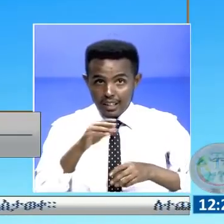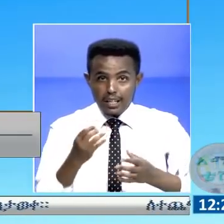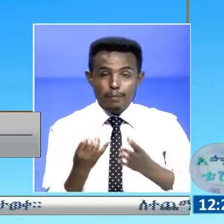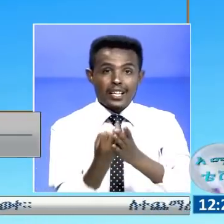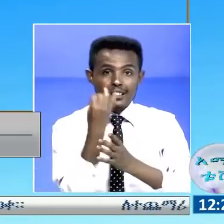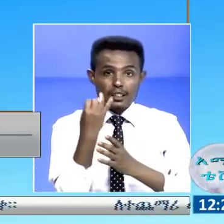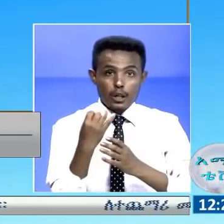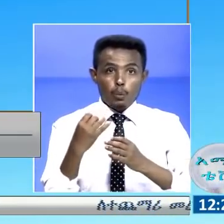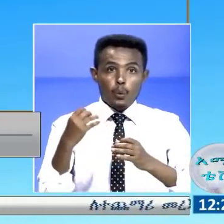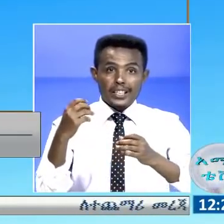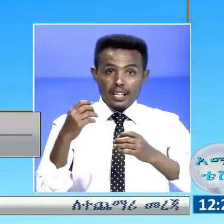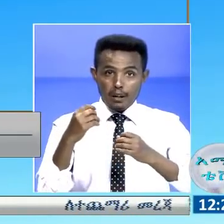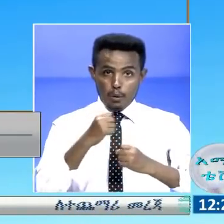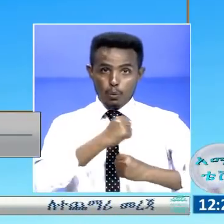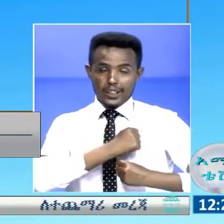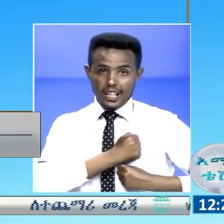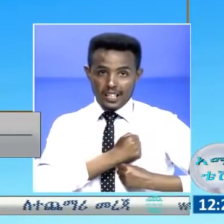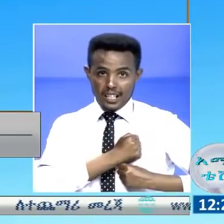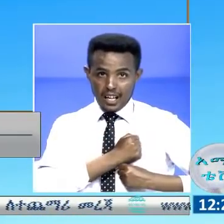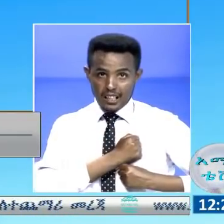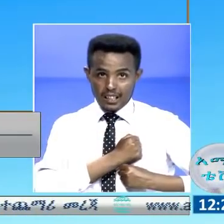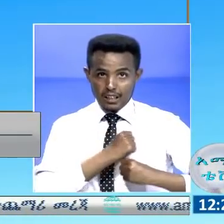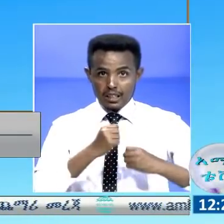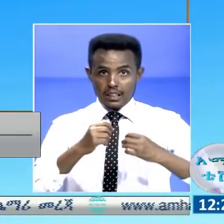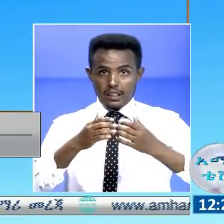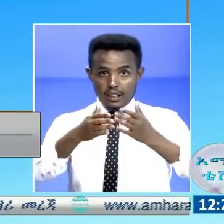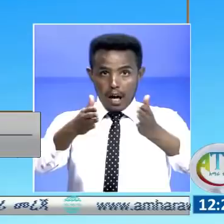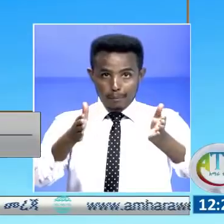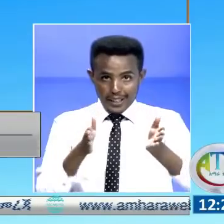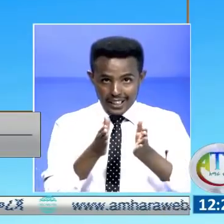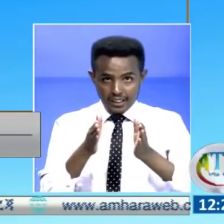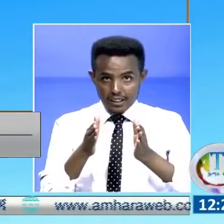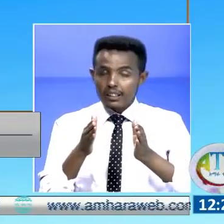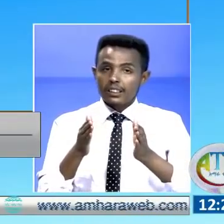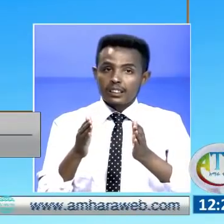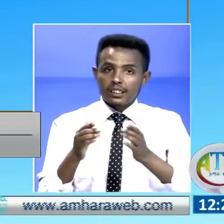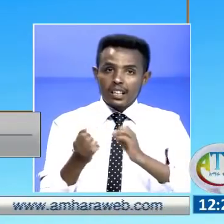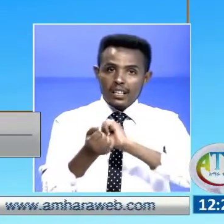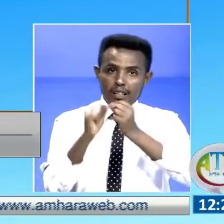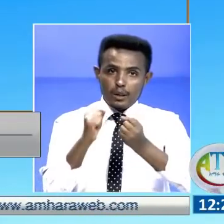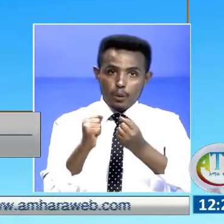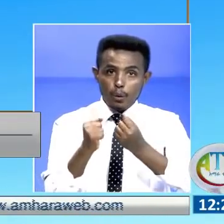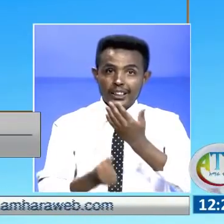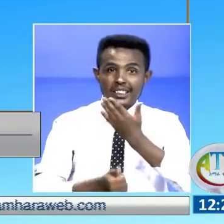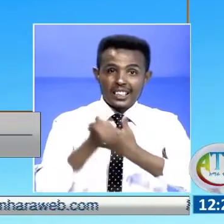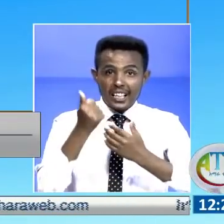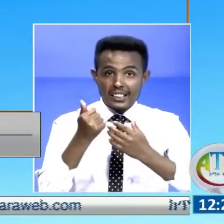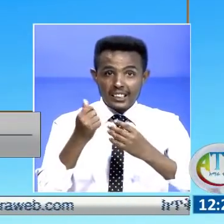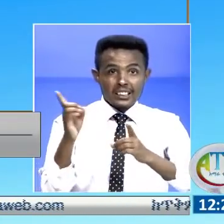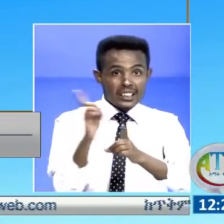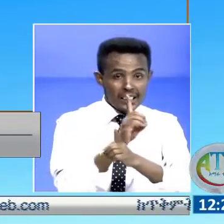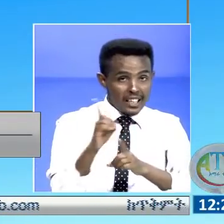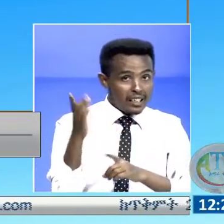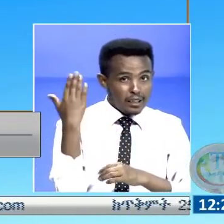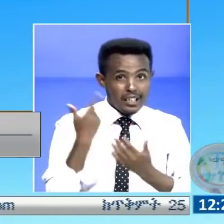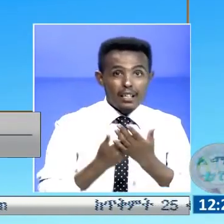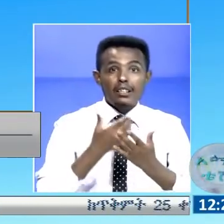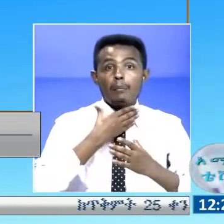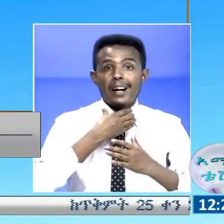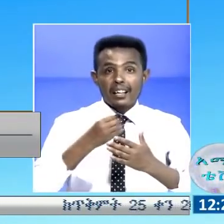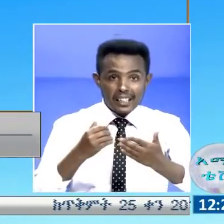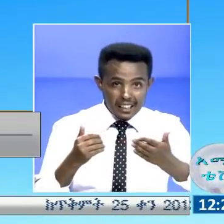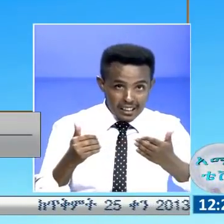የሜካናይዝድ የእርሻ ልማት ወደ ወታደራዊ ካምፕነት ቀይሮ ወይም ወደ ጦር ካምፕነት ቀይሮ የጥቃት ቀጠናው አድርጎ ነበር። ይህም በአማራ